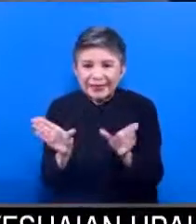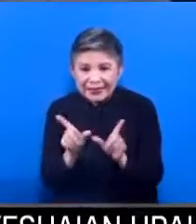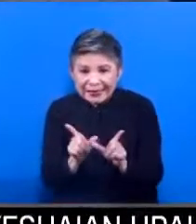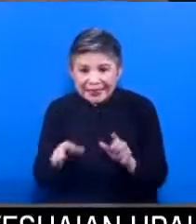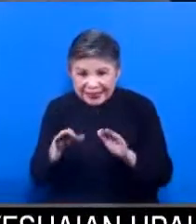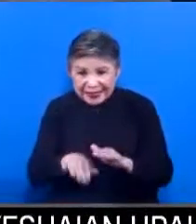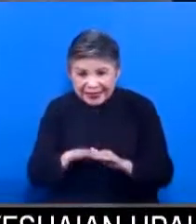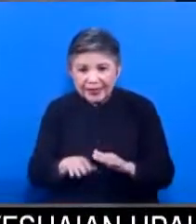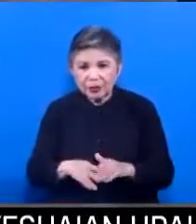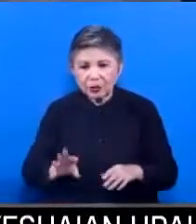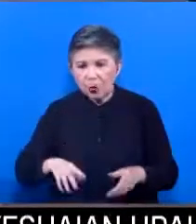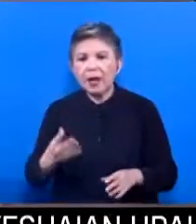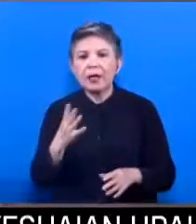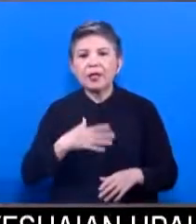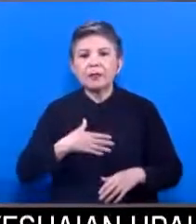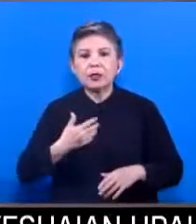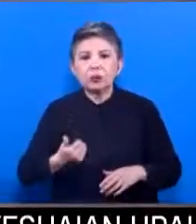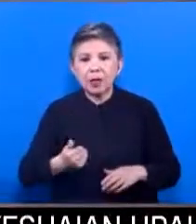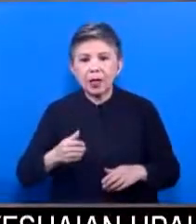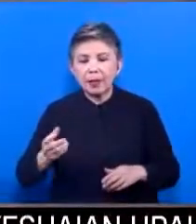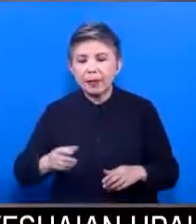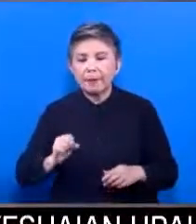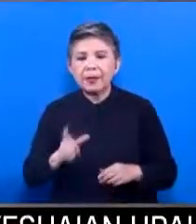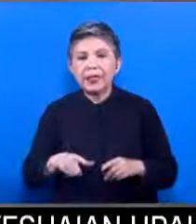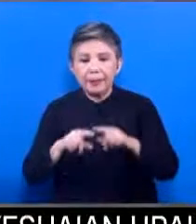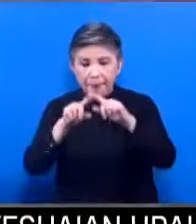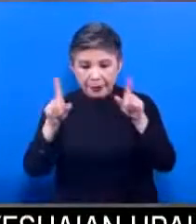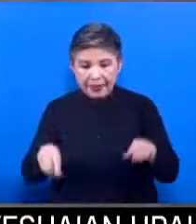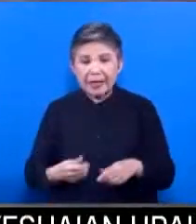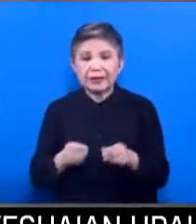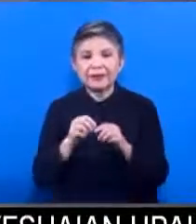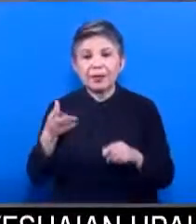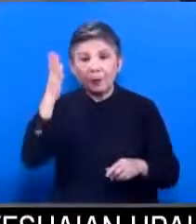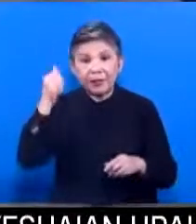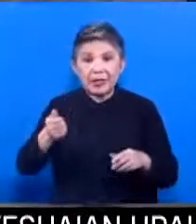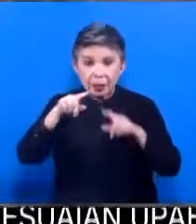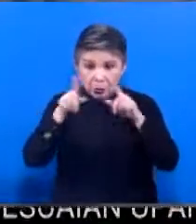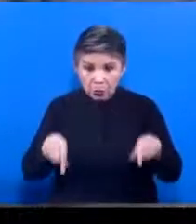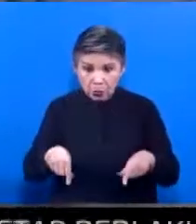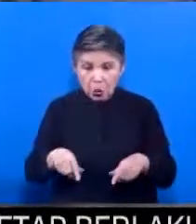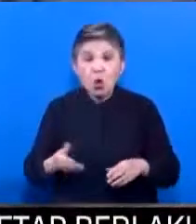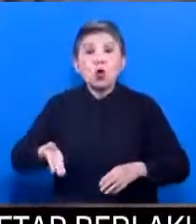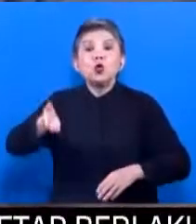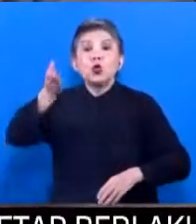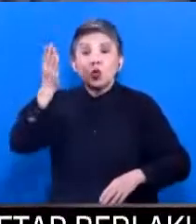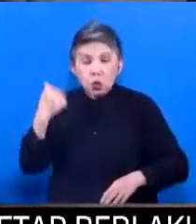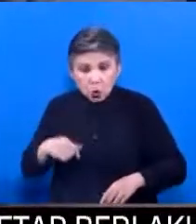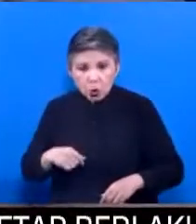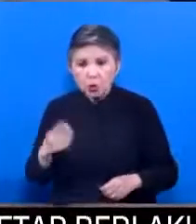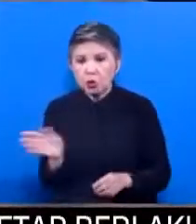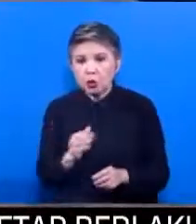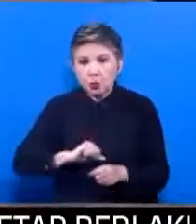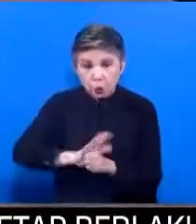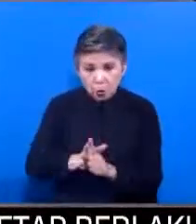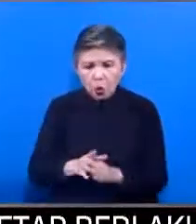banyak beralih ke minyak kemasan. Padahal mereka senangnya dicurah waktu sebelum ada corona atau